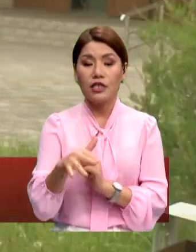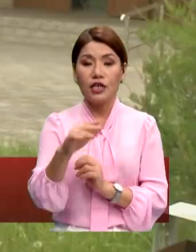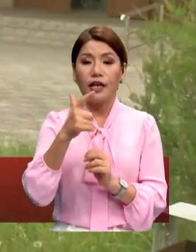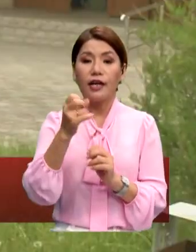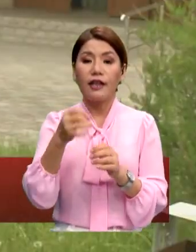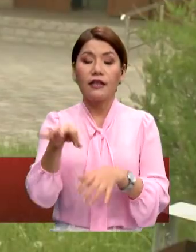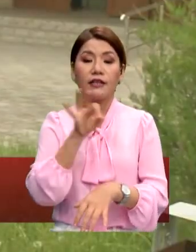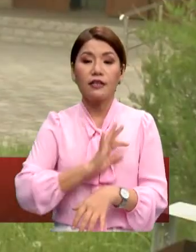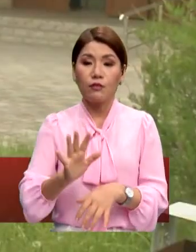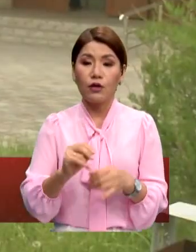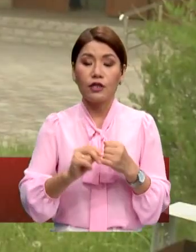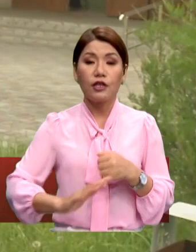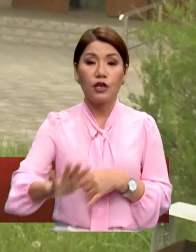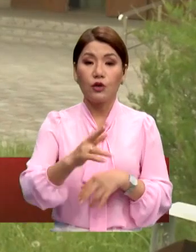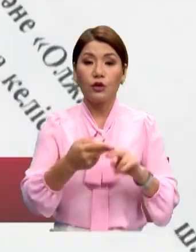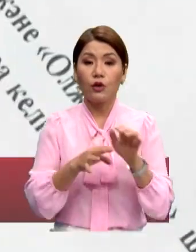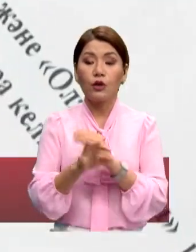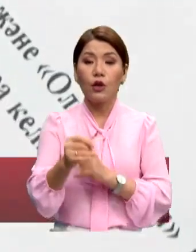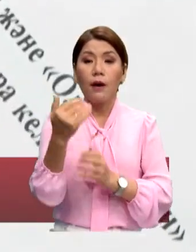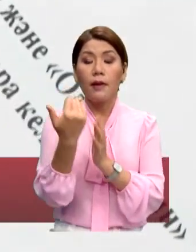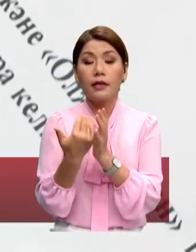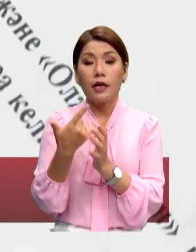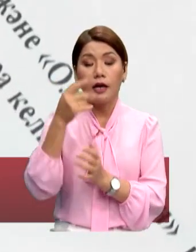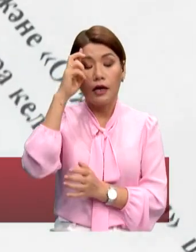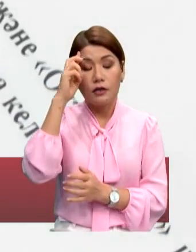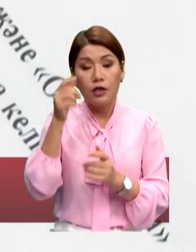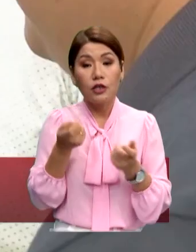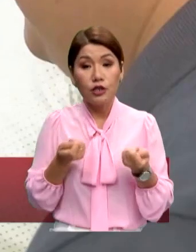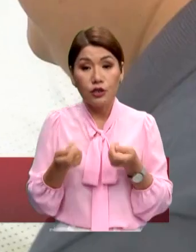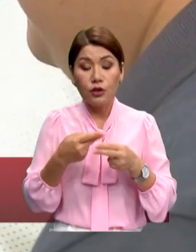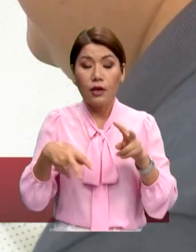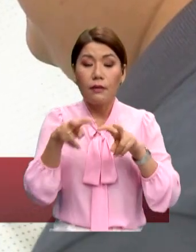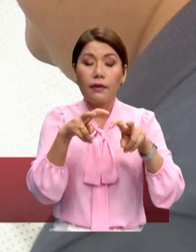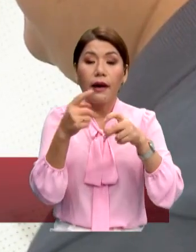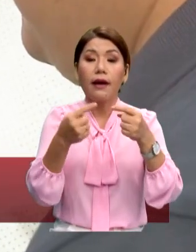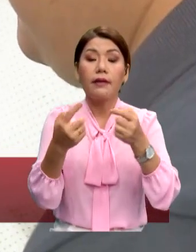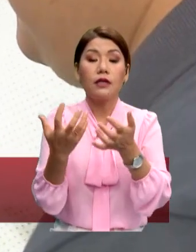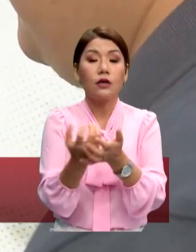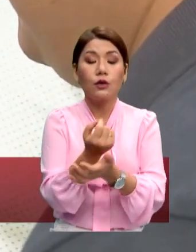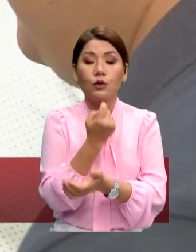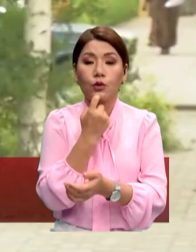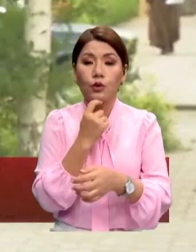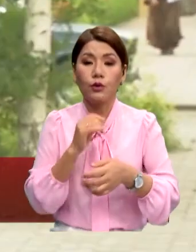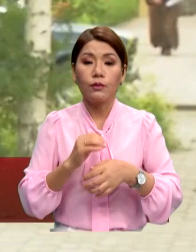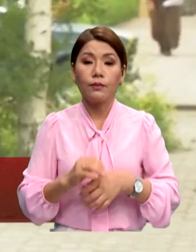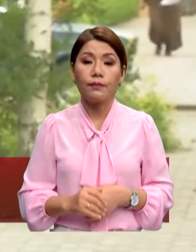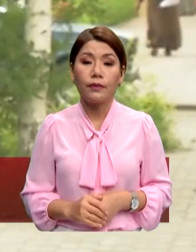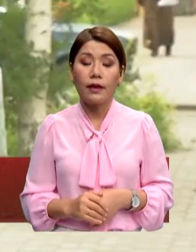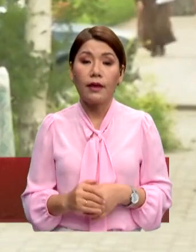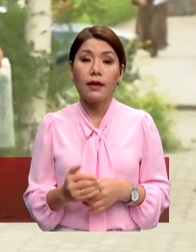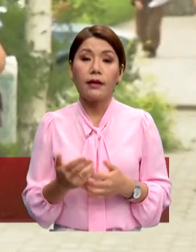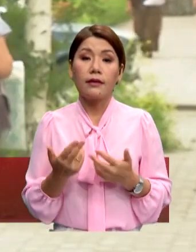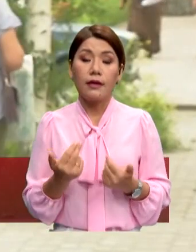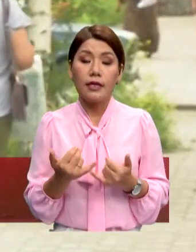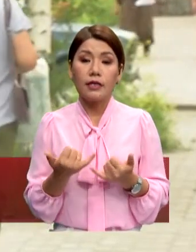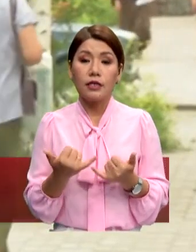гектаров неиспользованных территорий. Но, по словам государственных чиновников, найти компромисс в этом деле очень сложно.